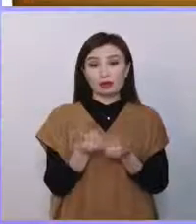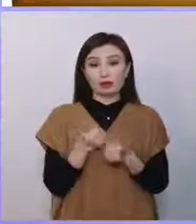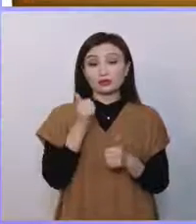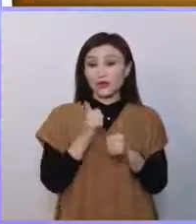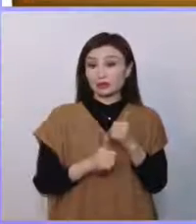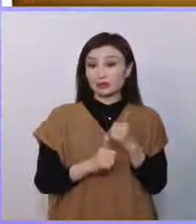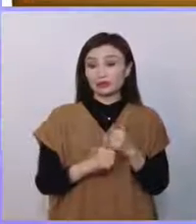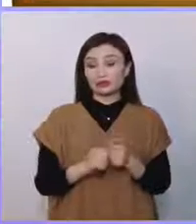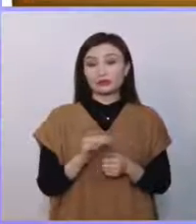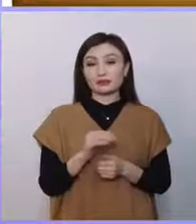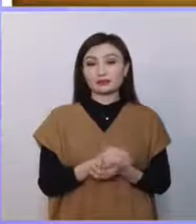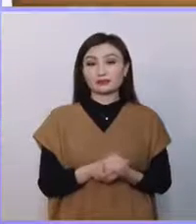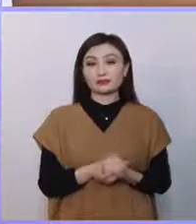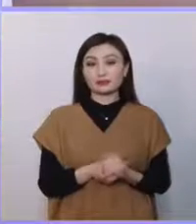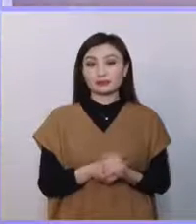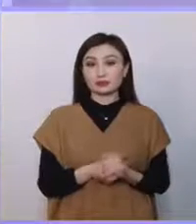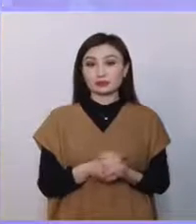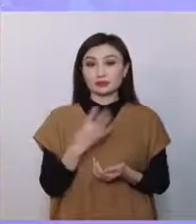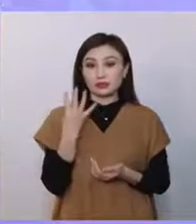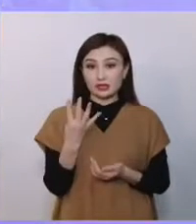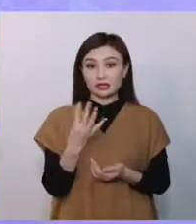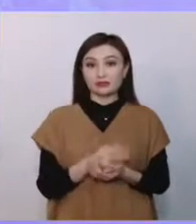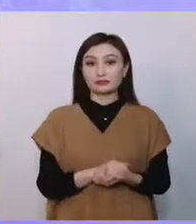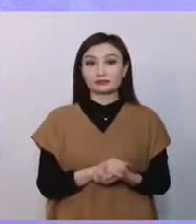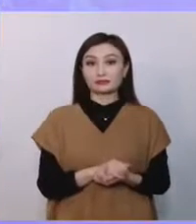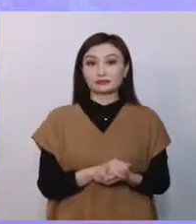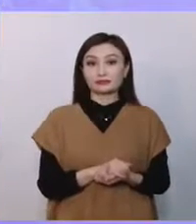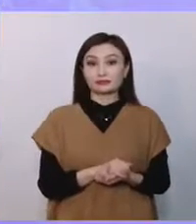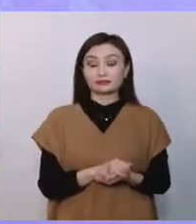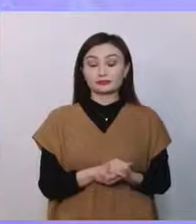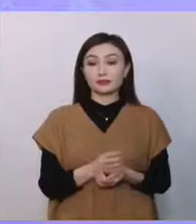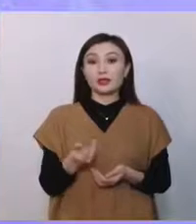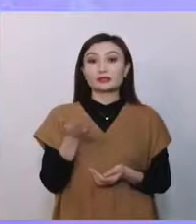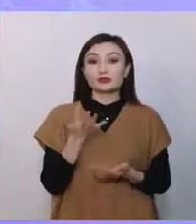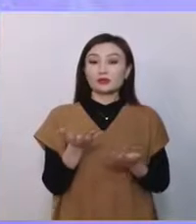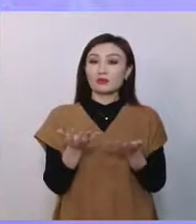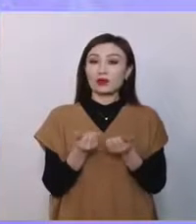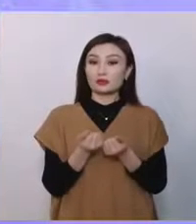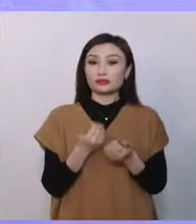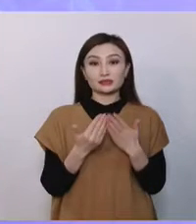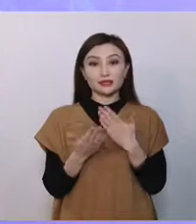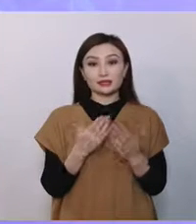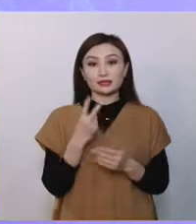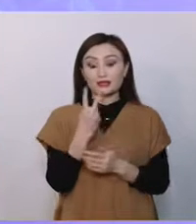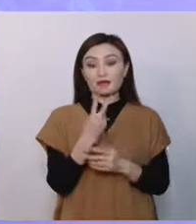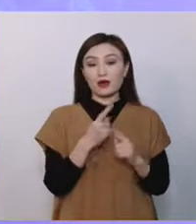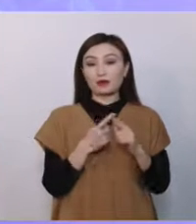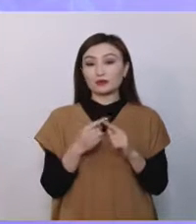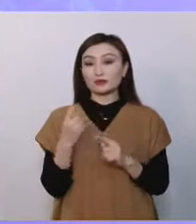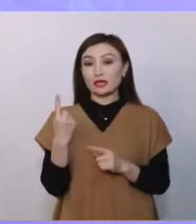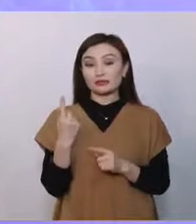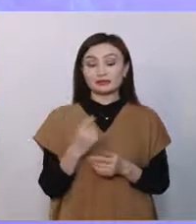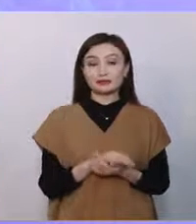каждый из них 4 сколько получится если 2 умножить на